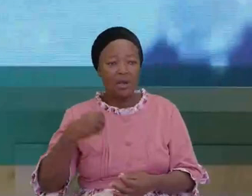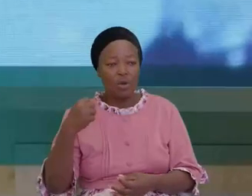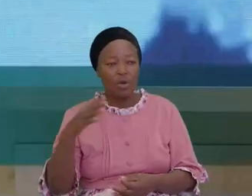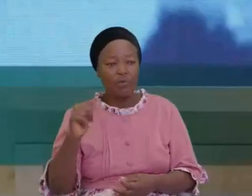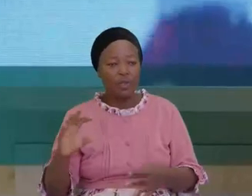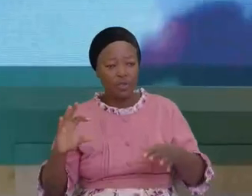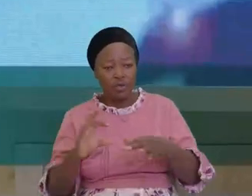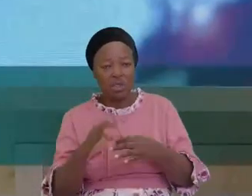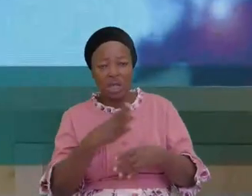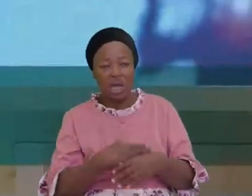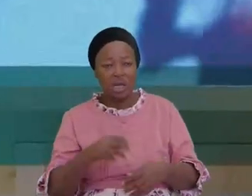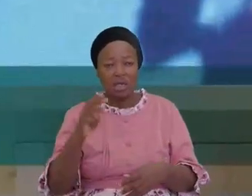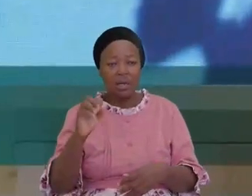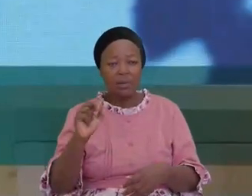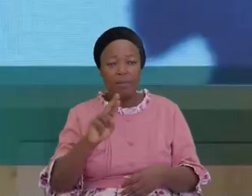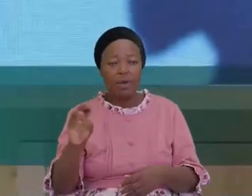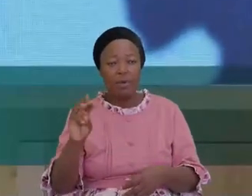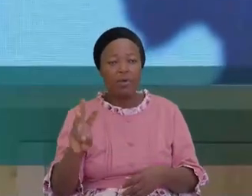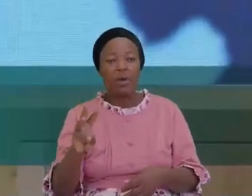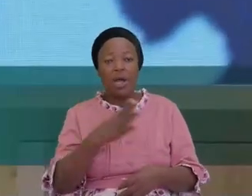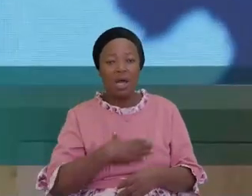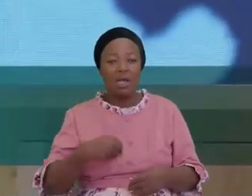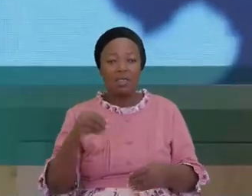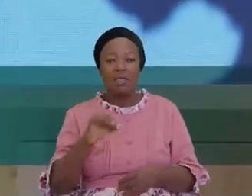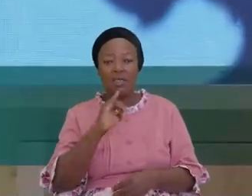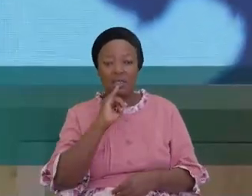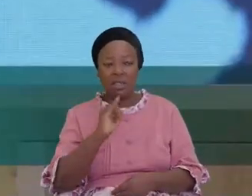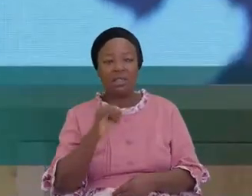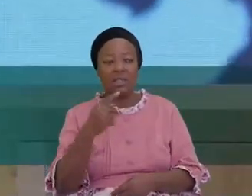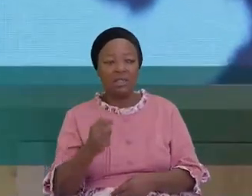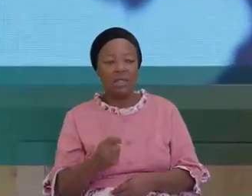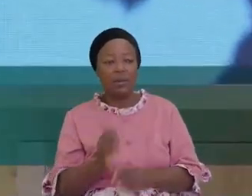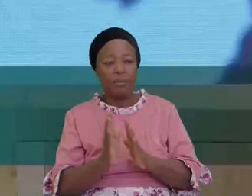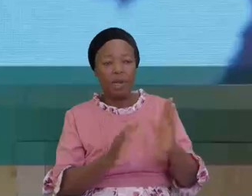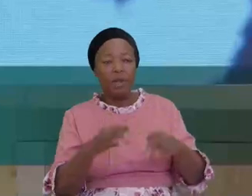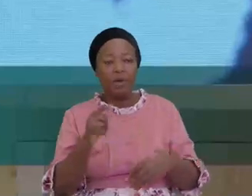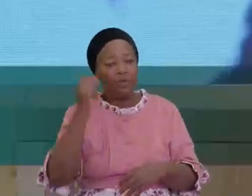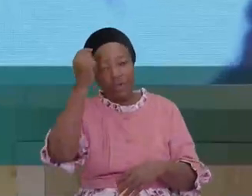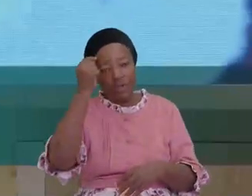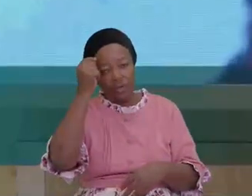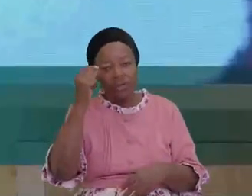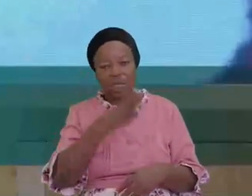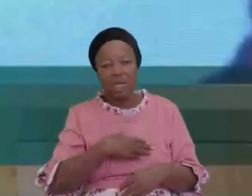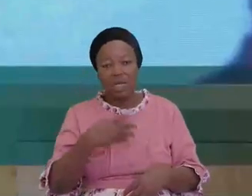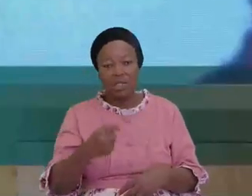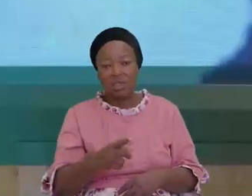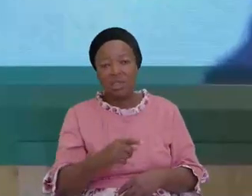Elle juge les sentiments et les pensées du cœur.